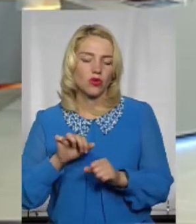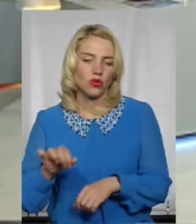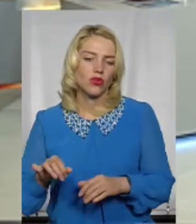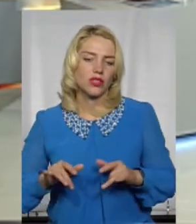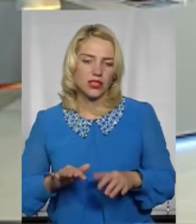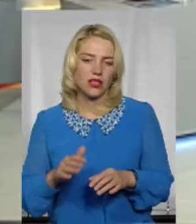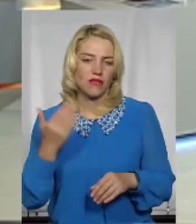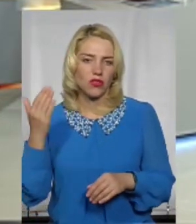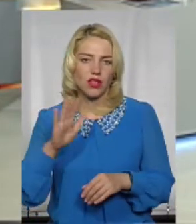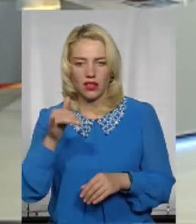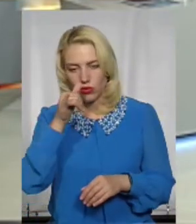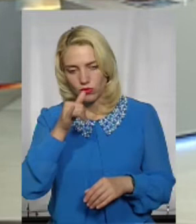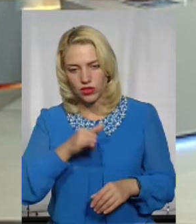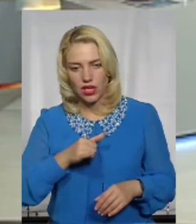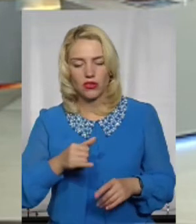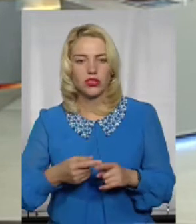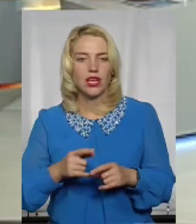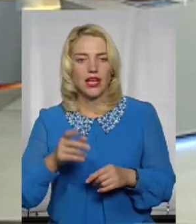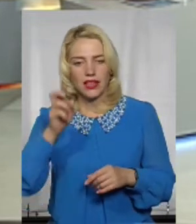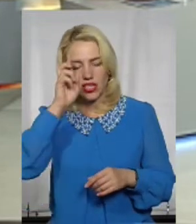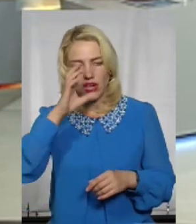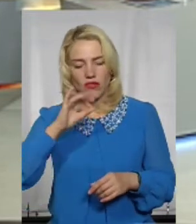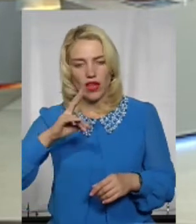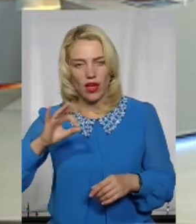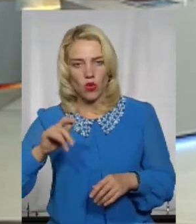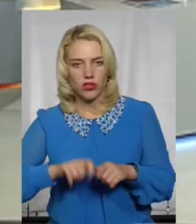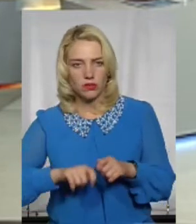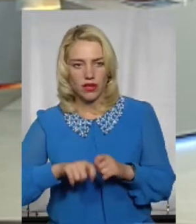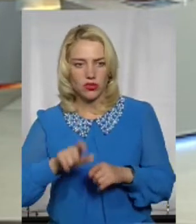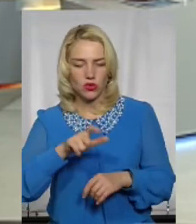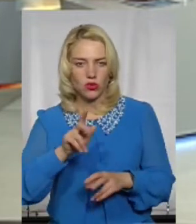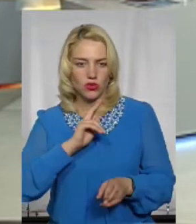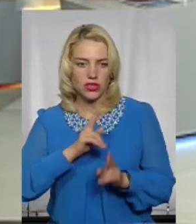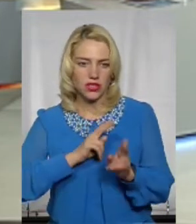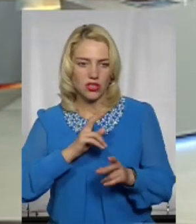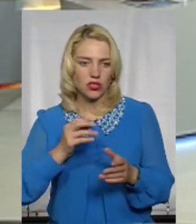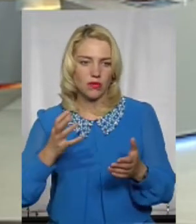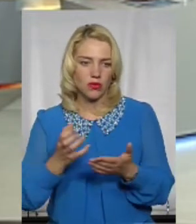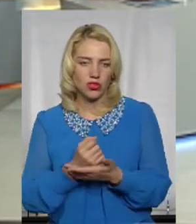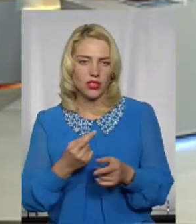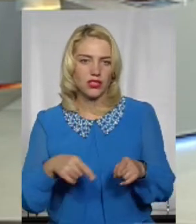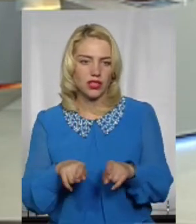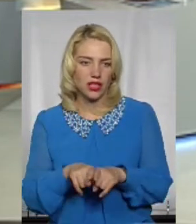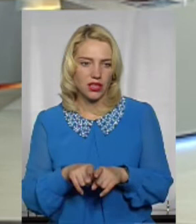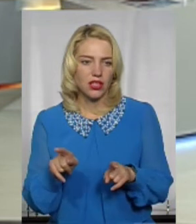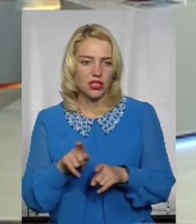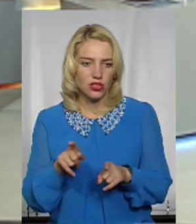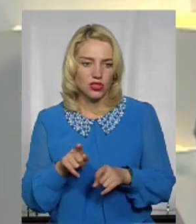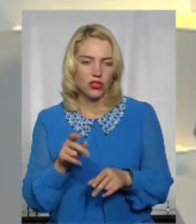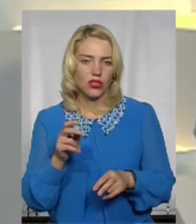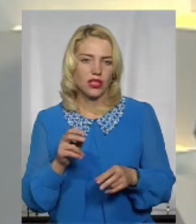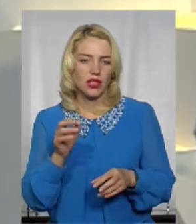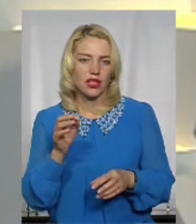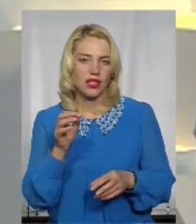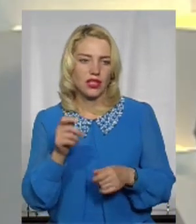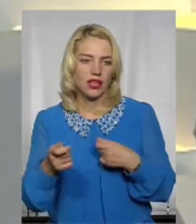не допускають Державну екологічну інспекцію, люди скаржаться, і виходить так, нібито керівник підприємства,